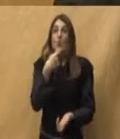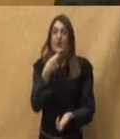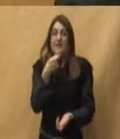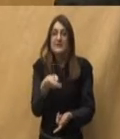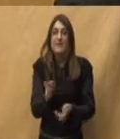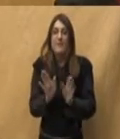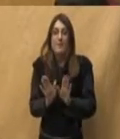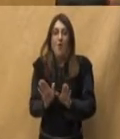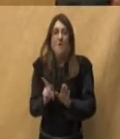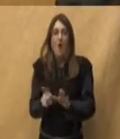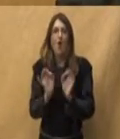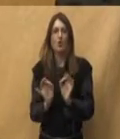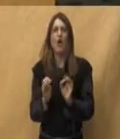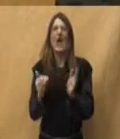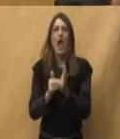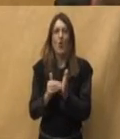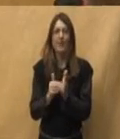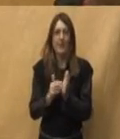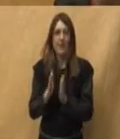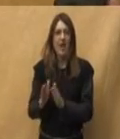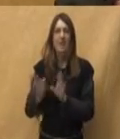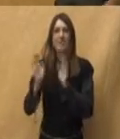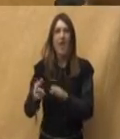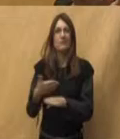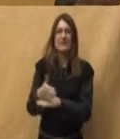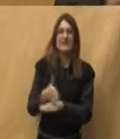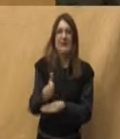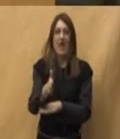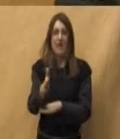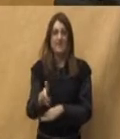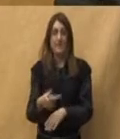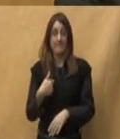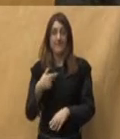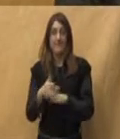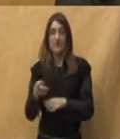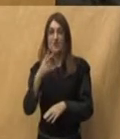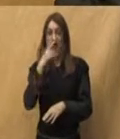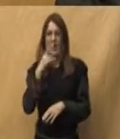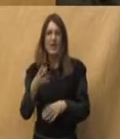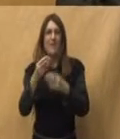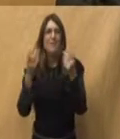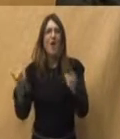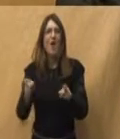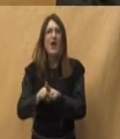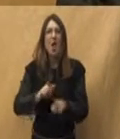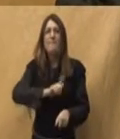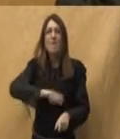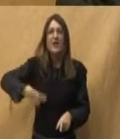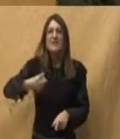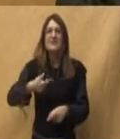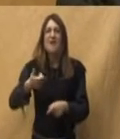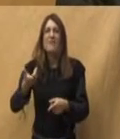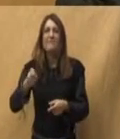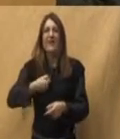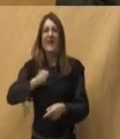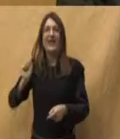takav korektan način, nego se snalaze. Mi znamo, gledali smo puno policijskih krimi filmova američkih